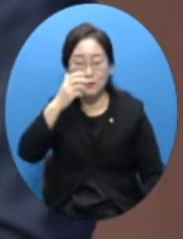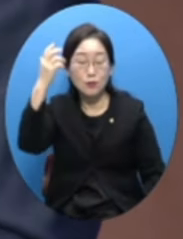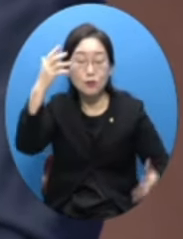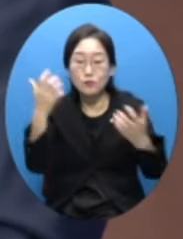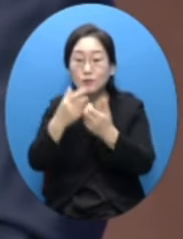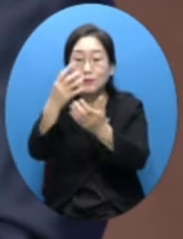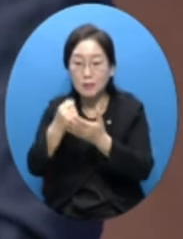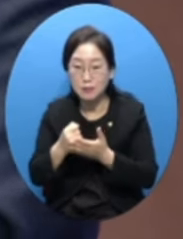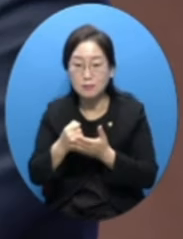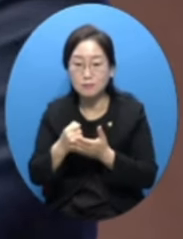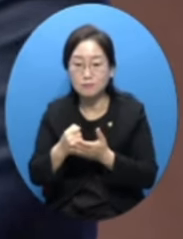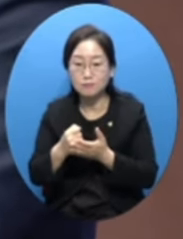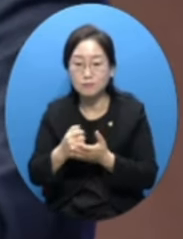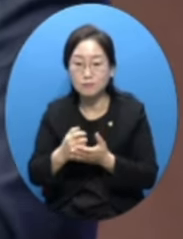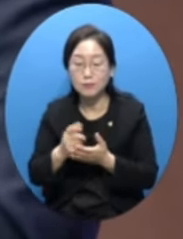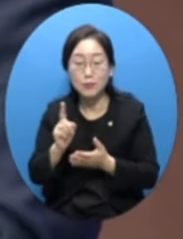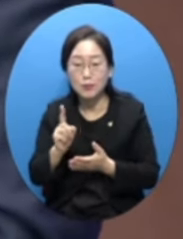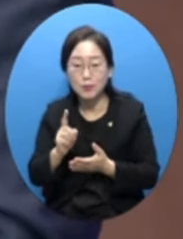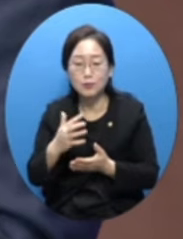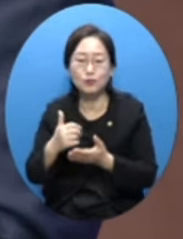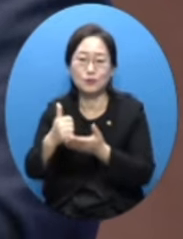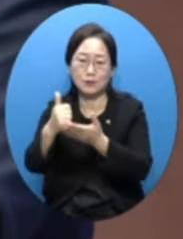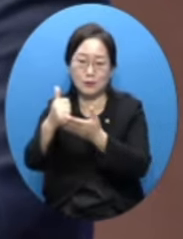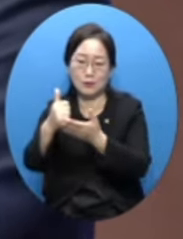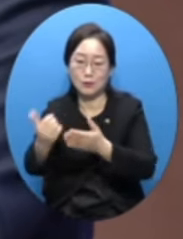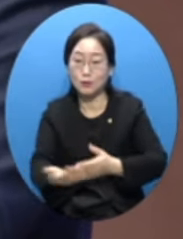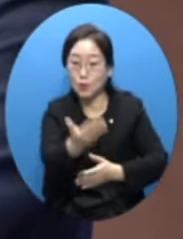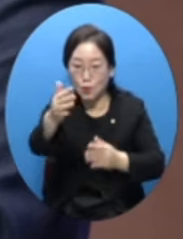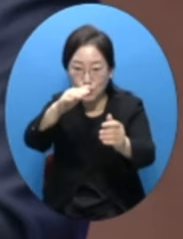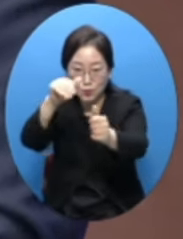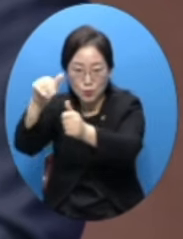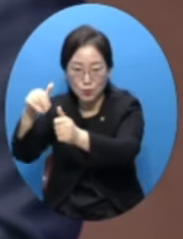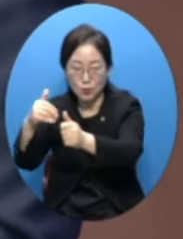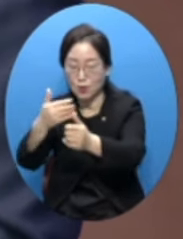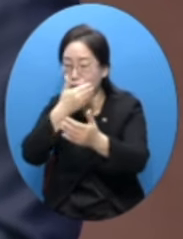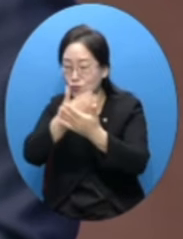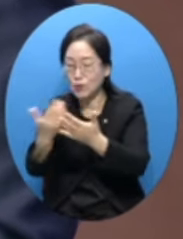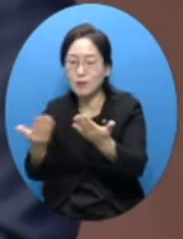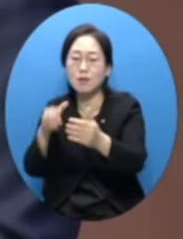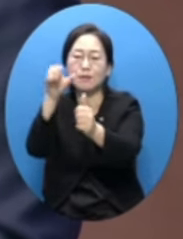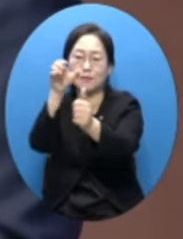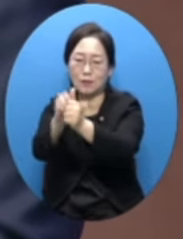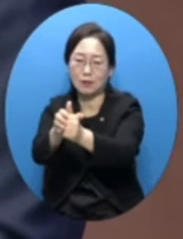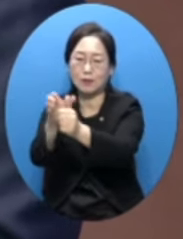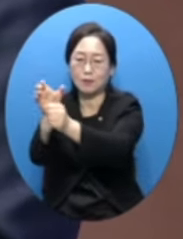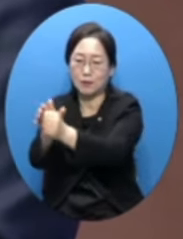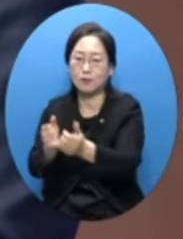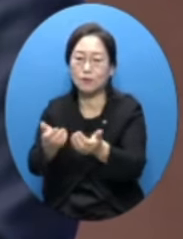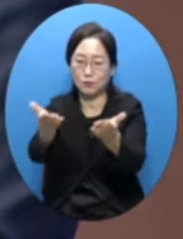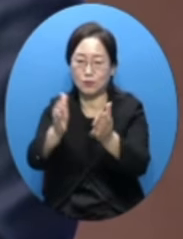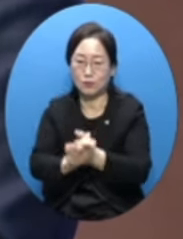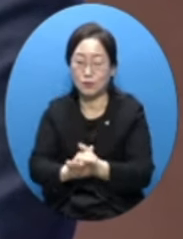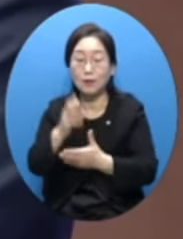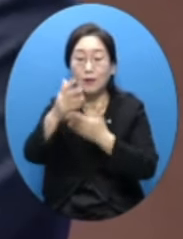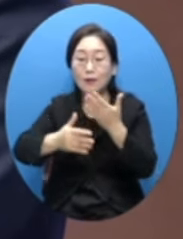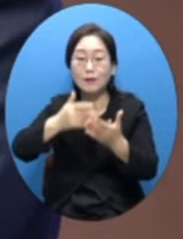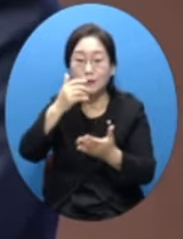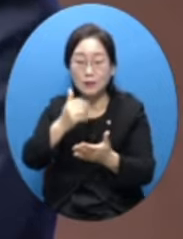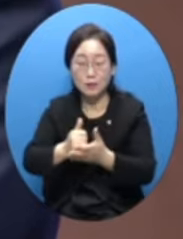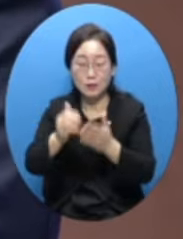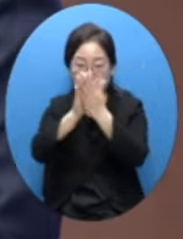충만하면 주님께서 우리를 부르시고 우리에게 귀한 사명을 맡겨주십니다. 하나님께서